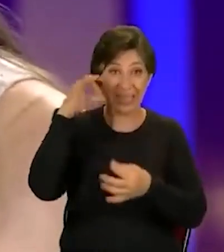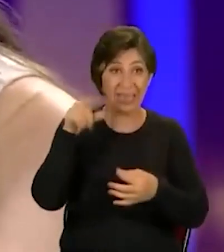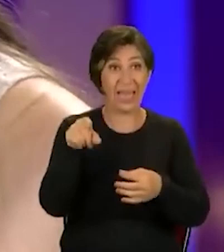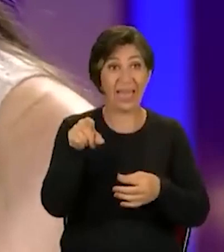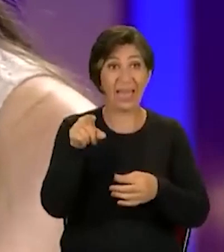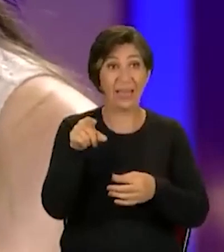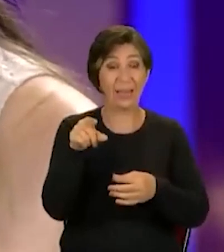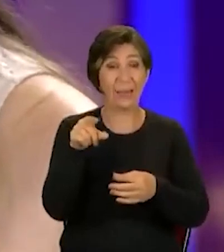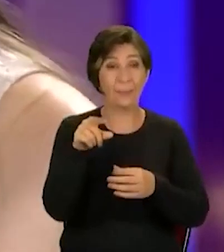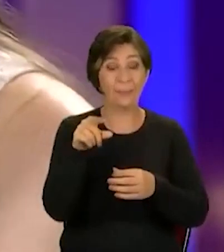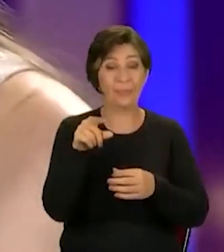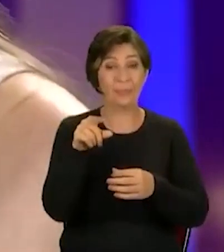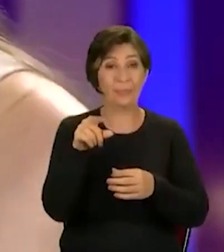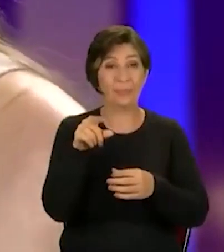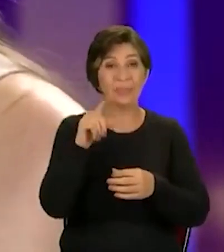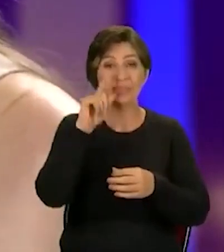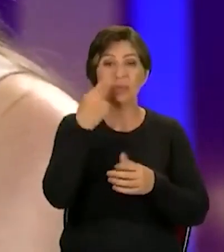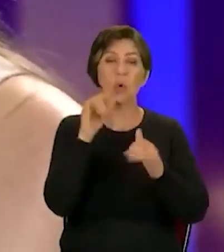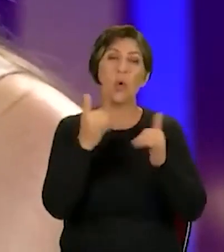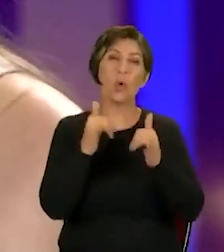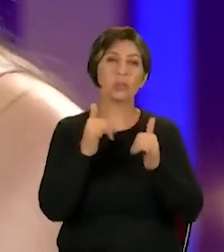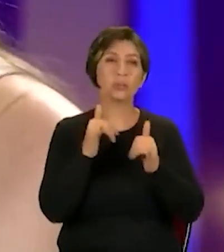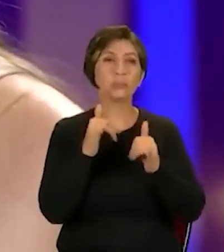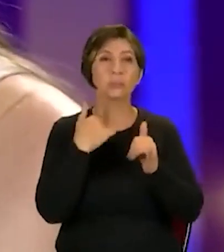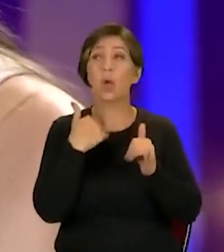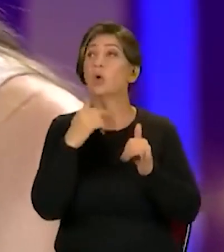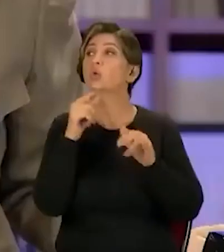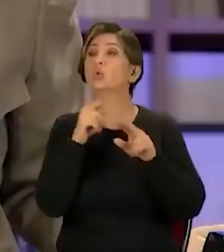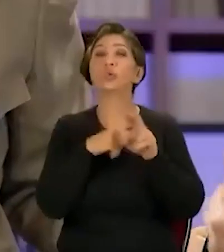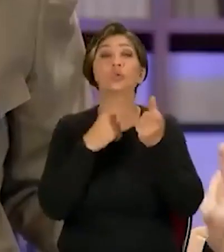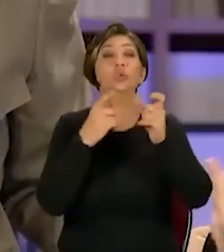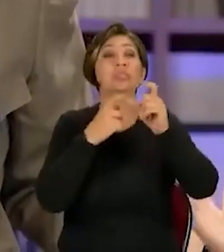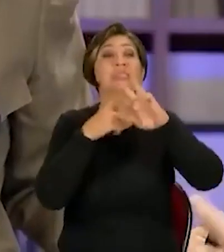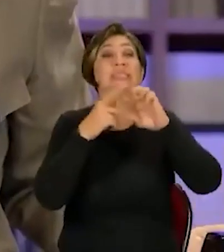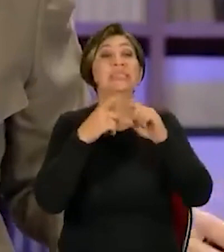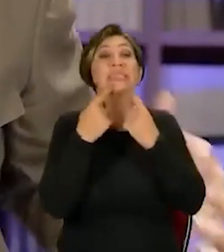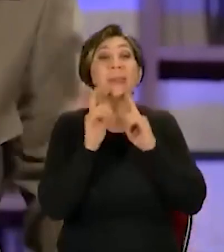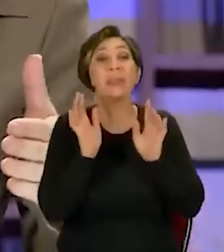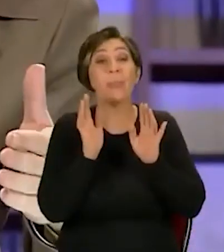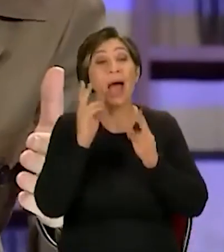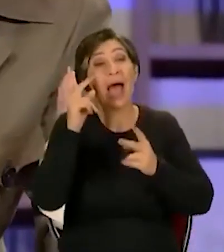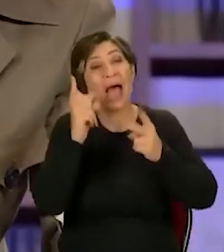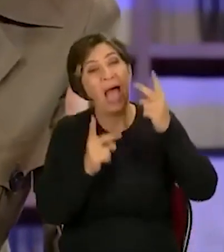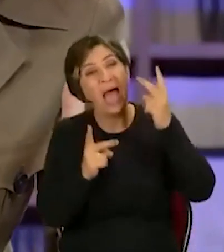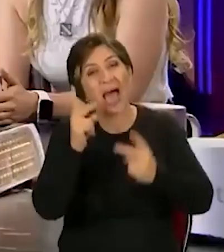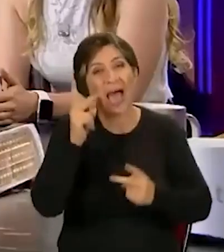insanların sadece oyun oynayarak hayatlarını... Loser demedim onlara yahu. Yani arada